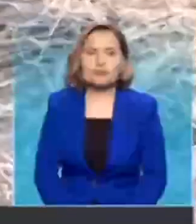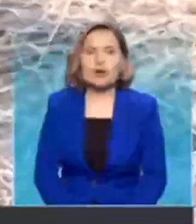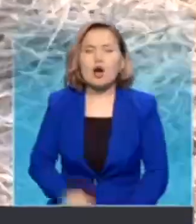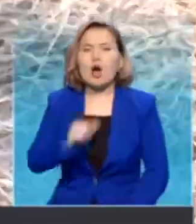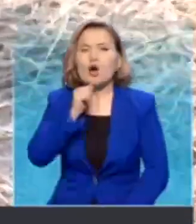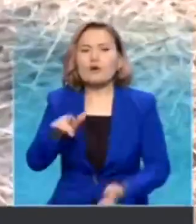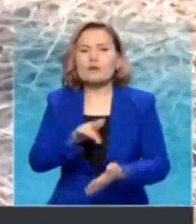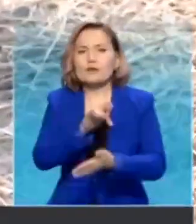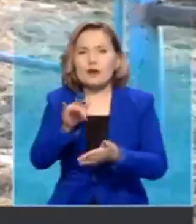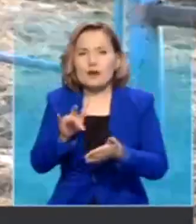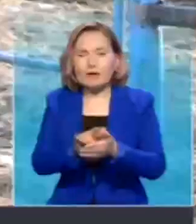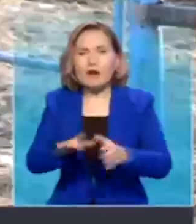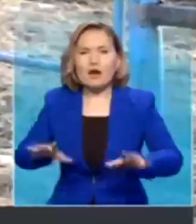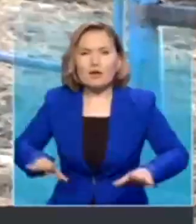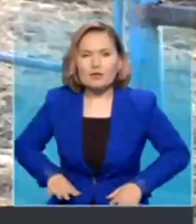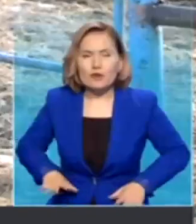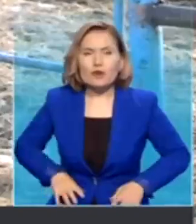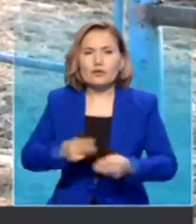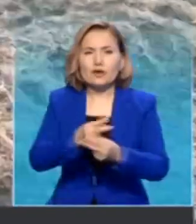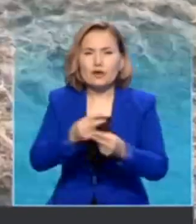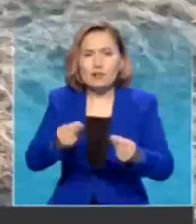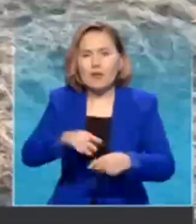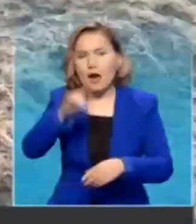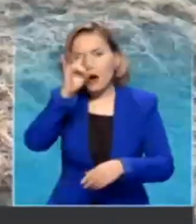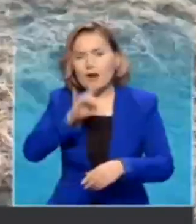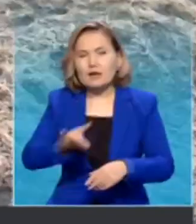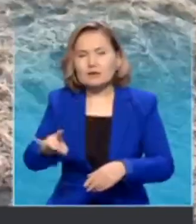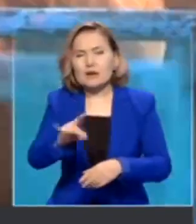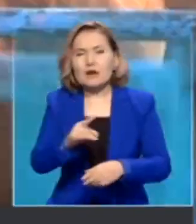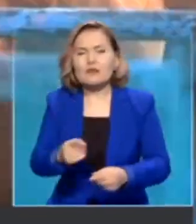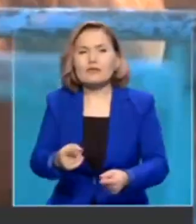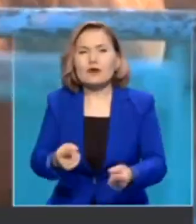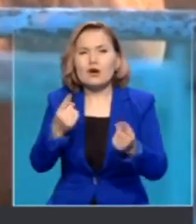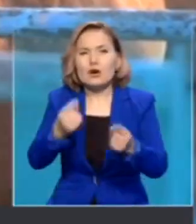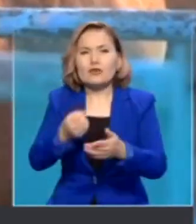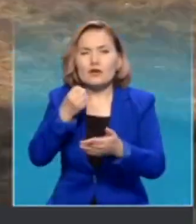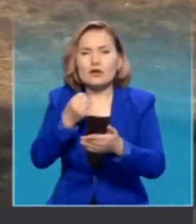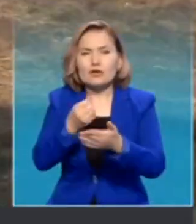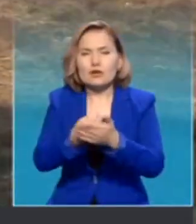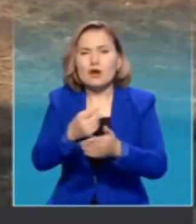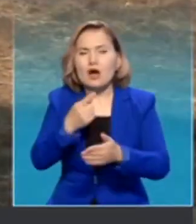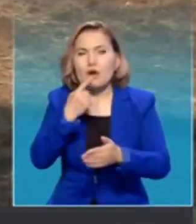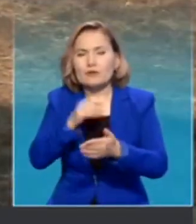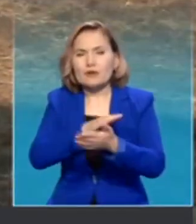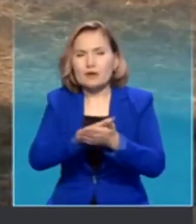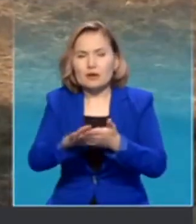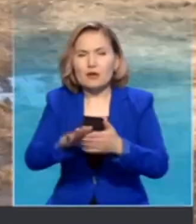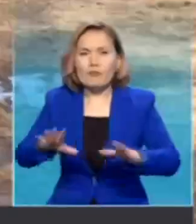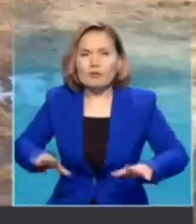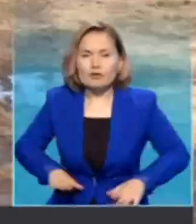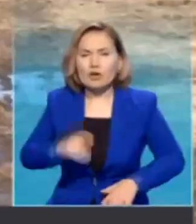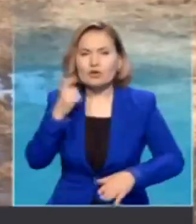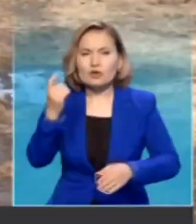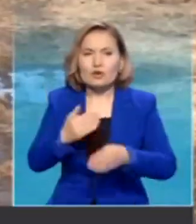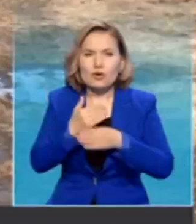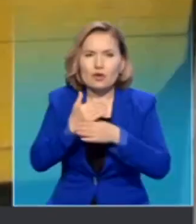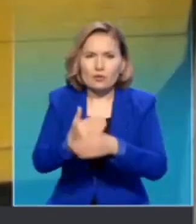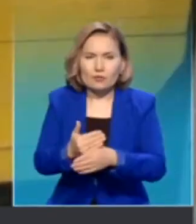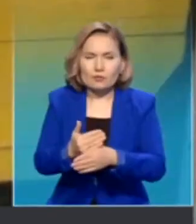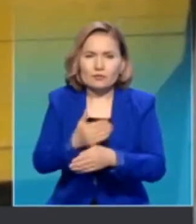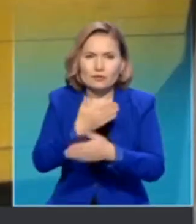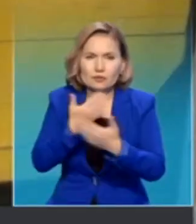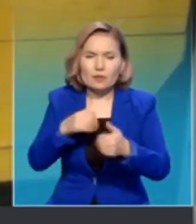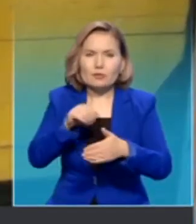Қостанай тұқымы жойылып кетуі мүмкін. Еліміздегі ең таңдаулы асыл тұқымды жылқы зауытының жағдайы аянышты күйде. Оған не себеп?